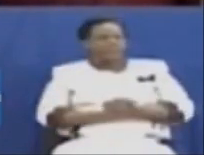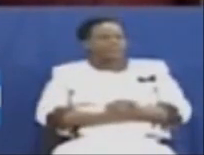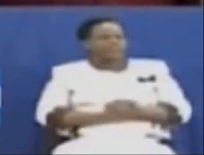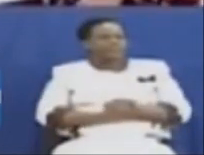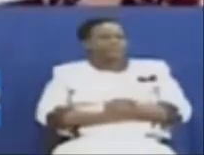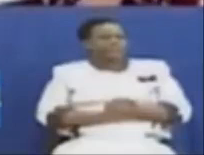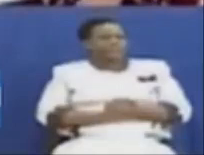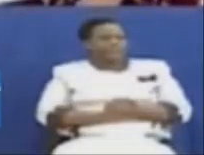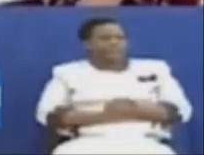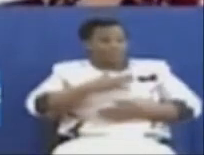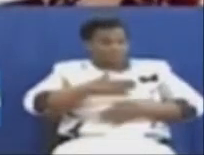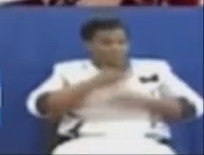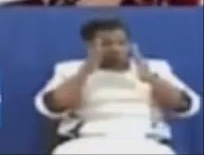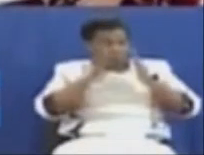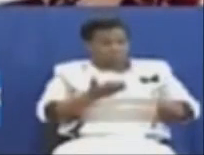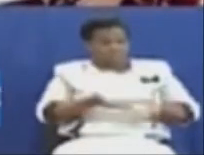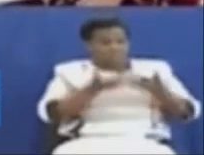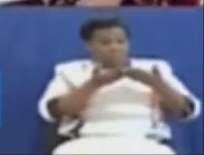Naibu Spika.